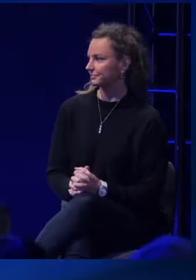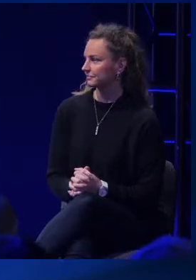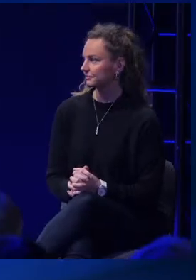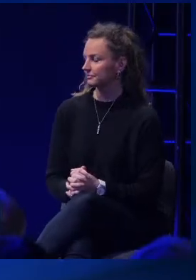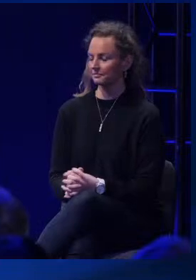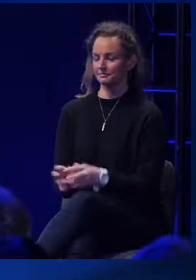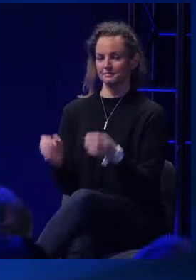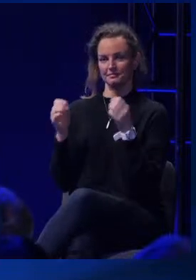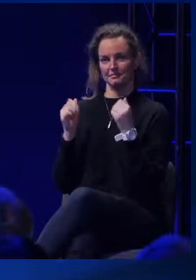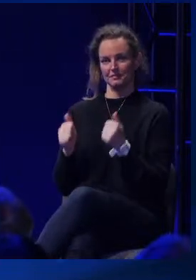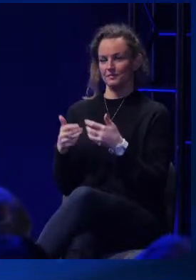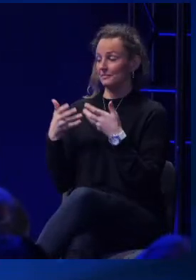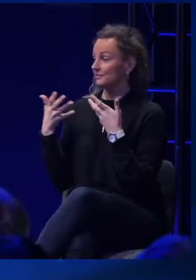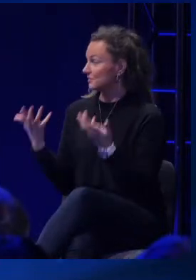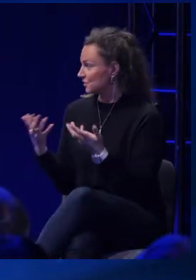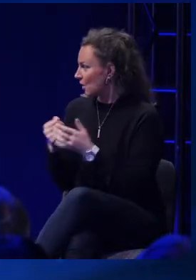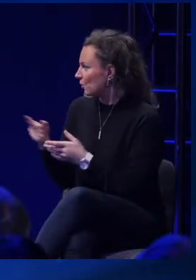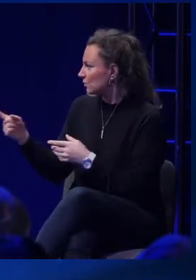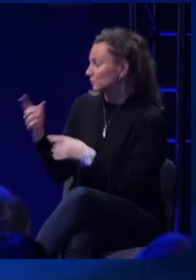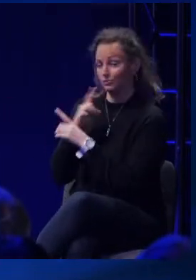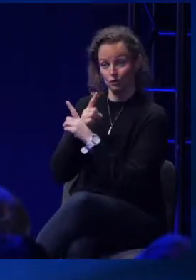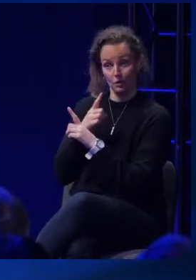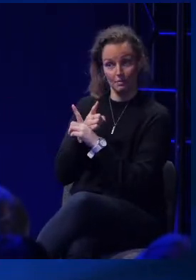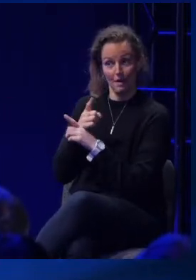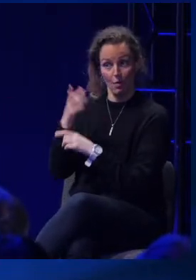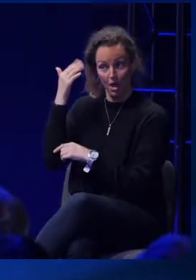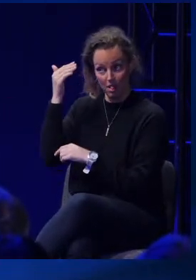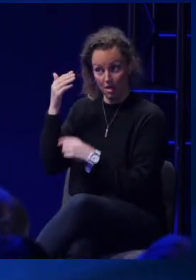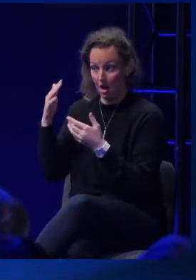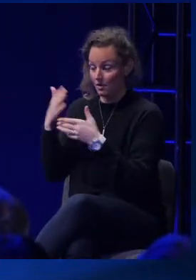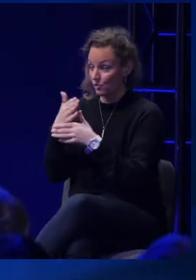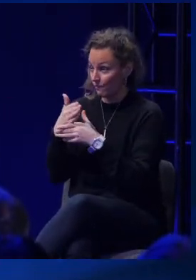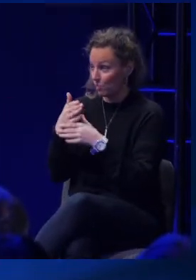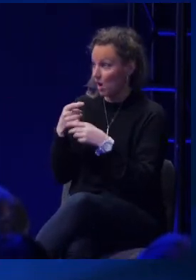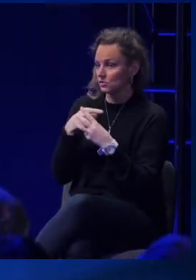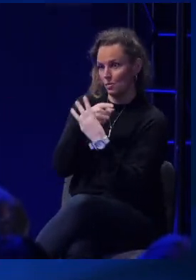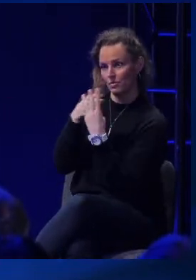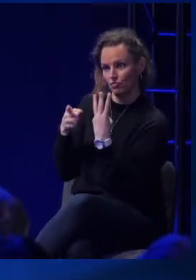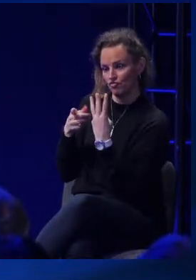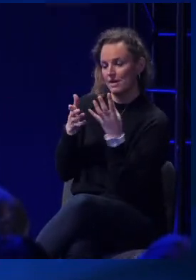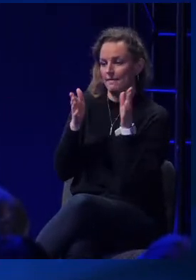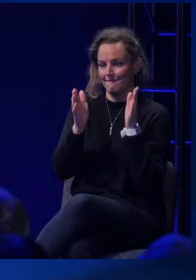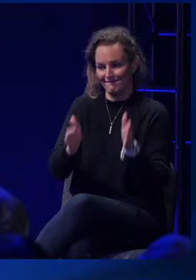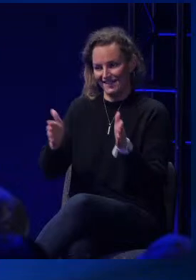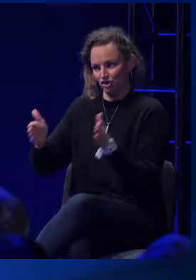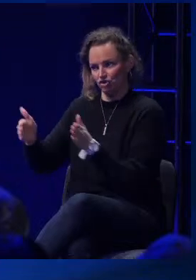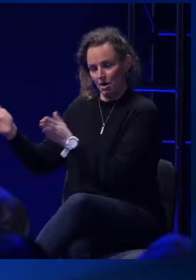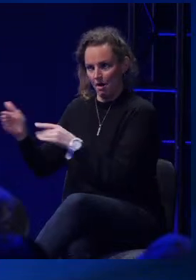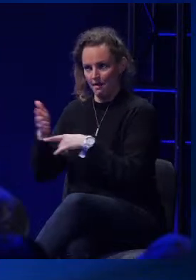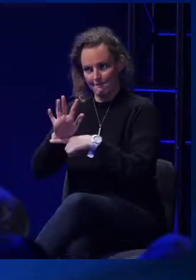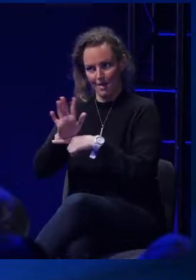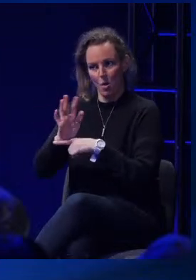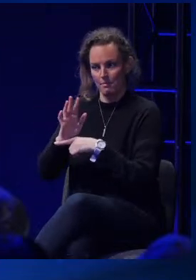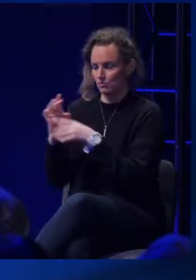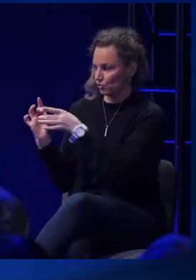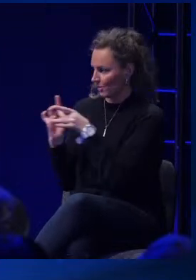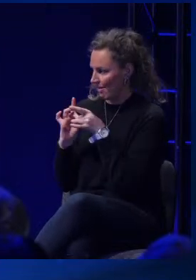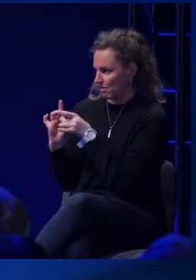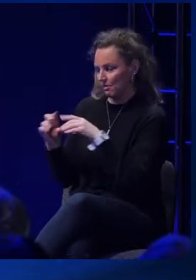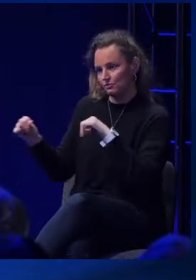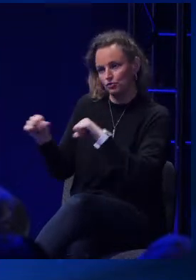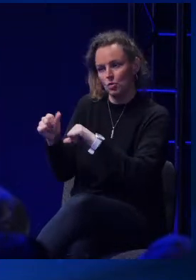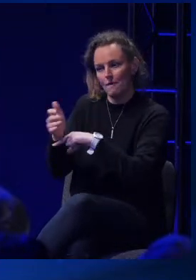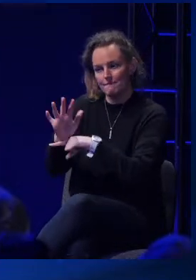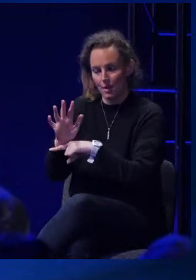Okay, so Veronica, earlier you were saying that you've worked on 3 features together and some short film also, I think.